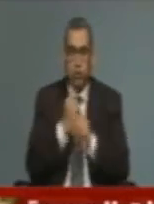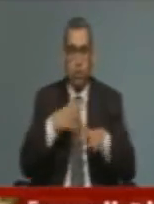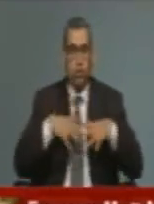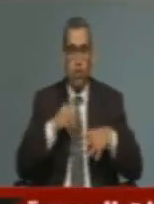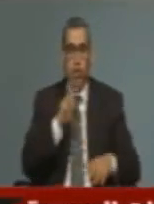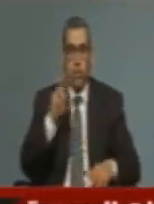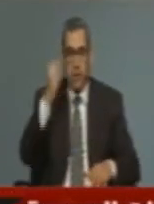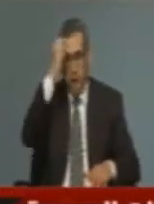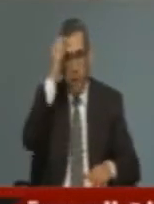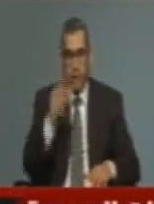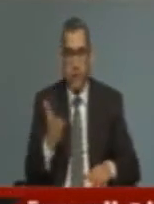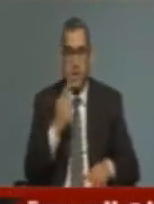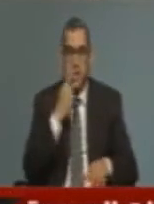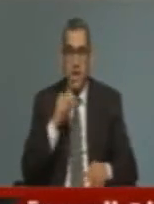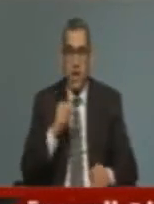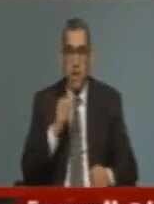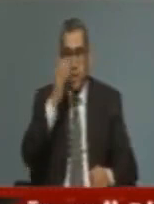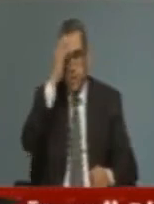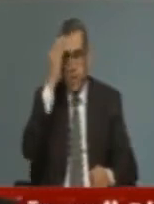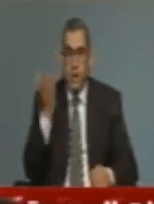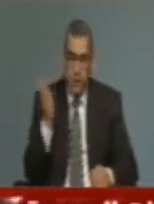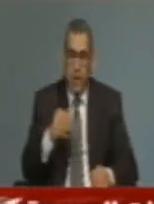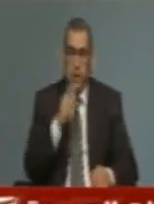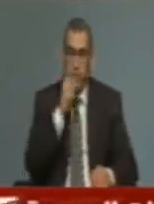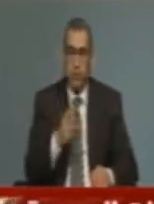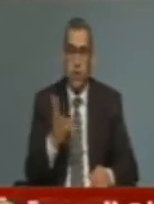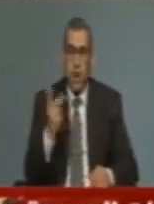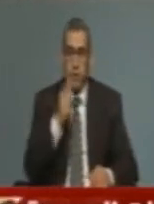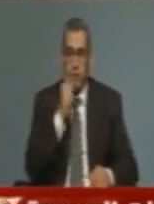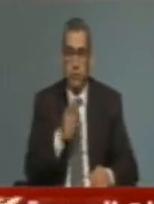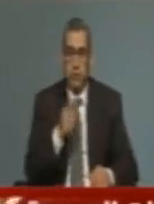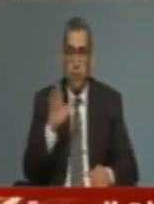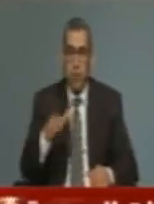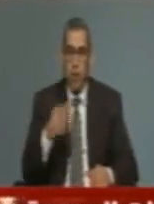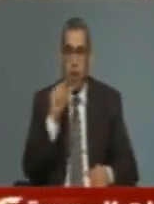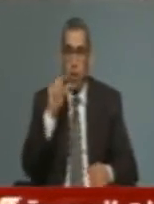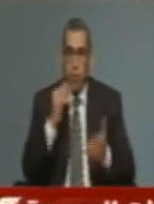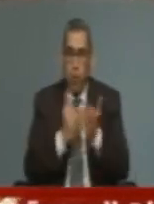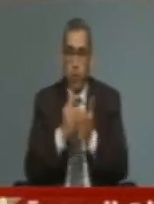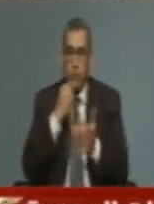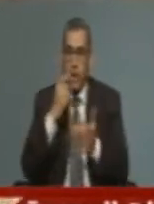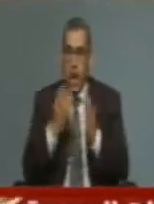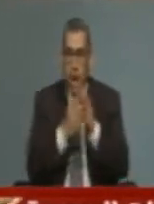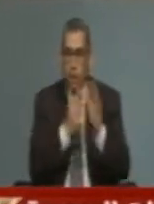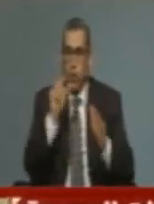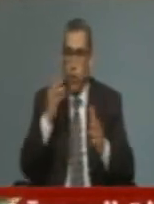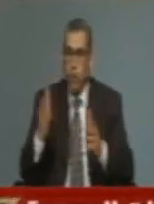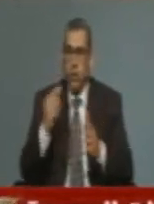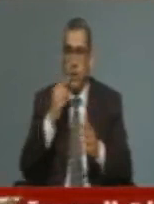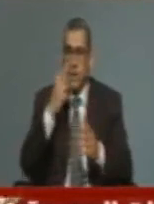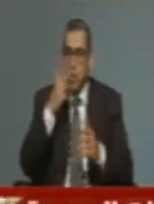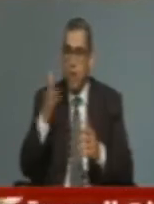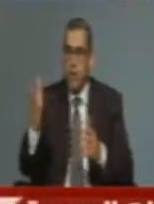انا؟ طب في كمان جمع منهم قد ايه من الدبلومات والكلام ده؟ يعني 1,000,000 فرصة عمل في